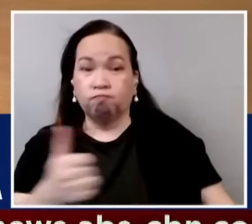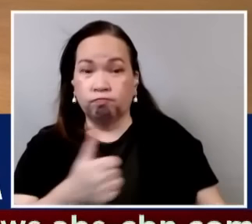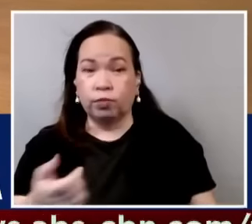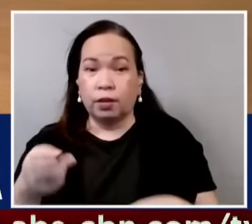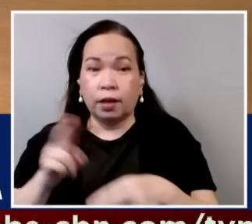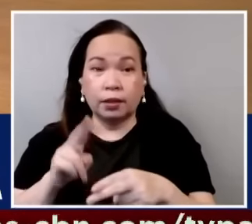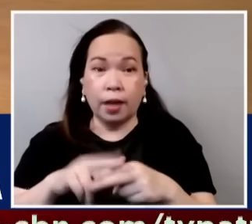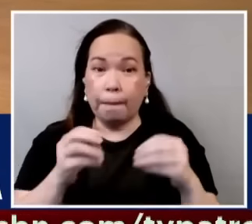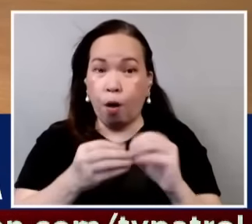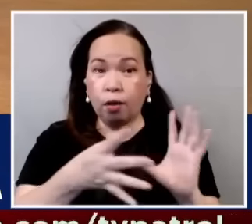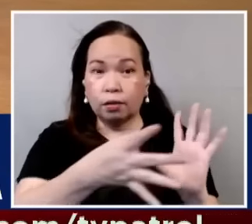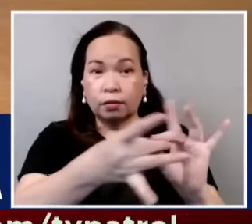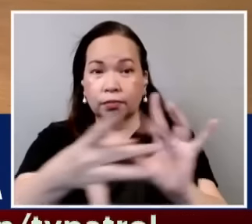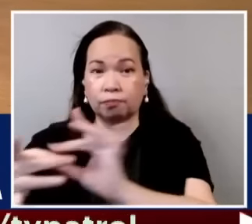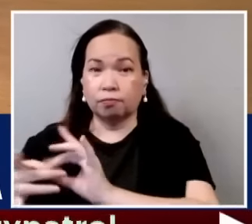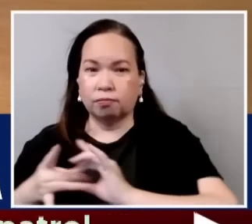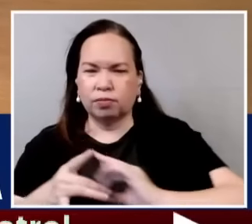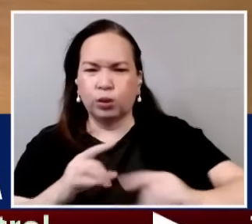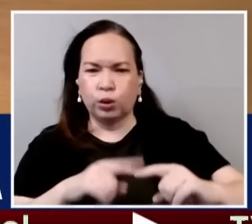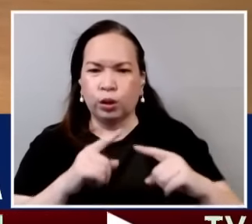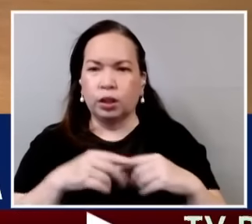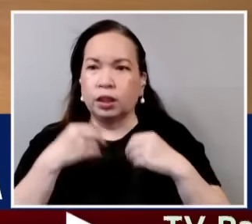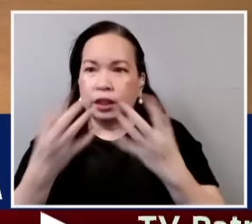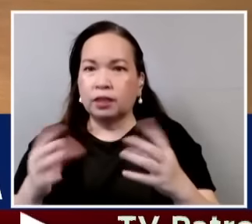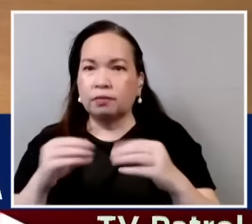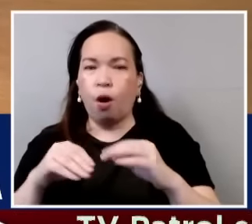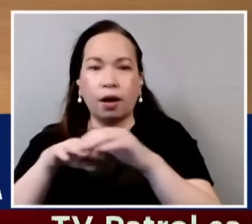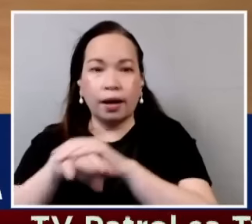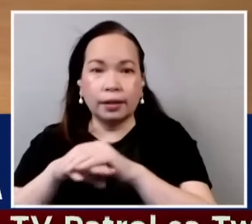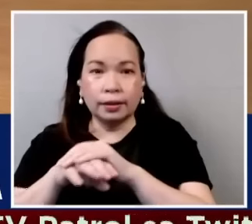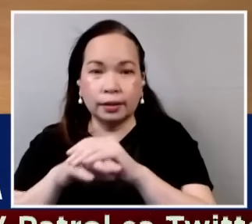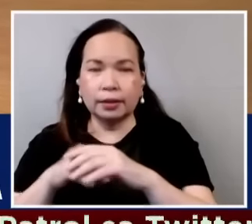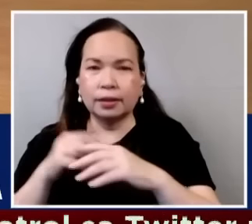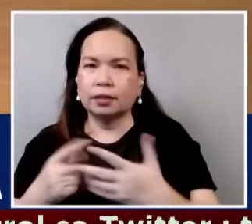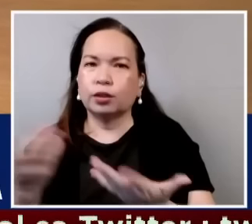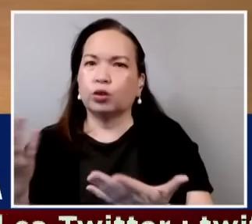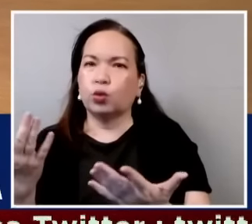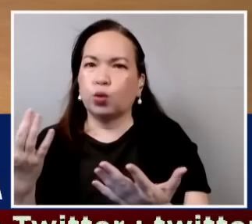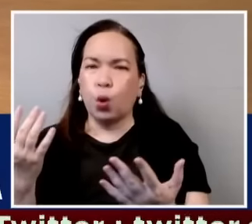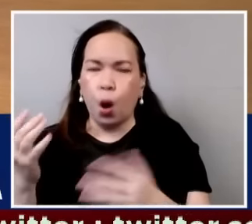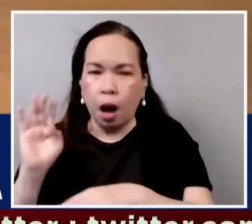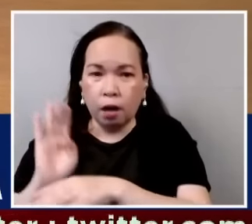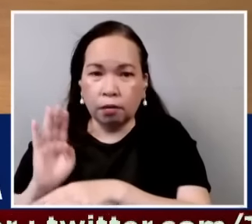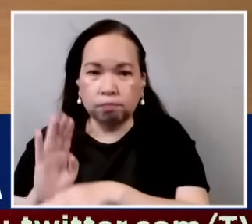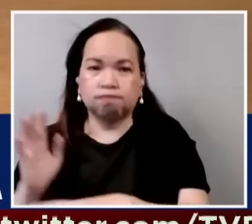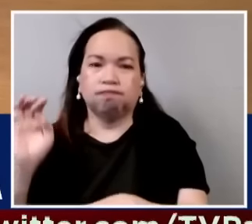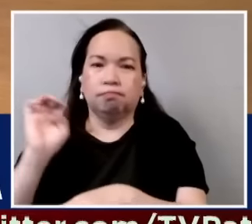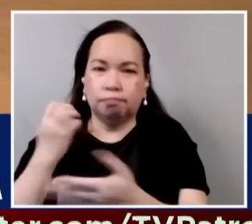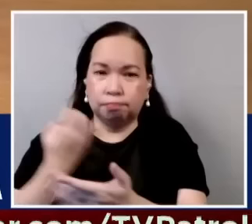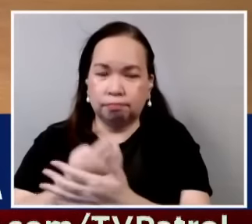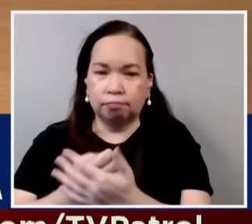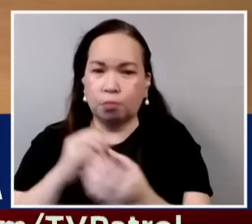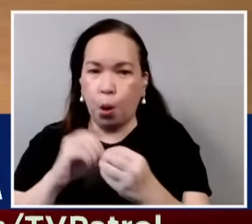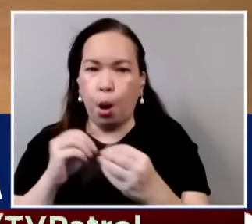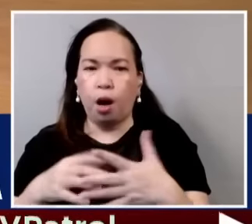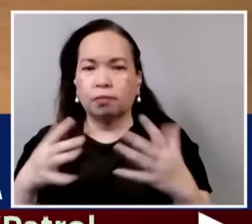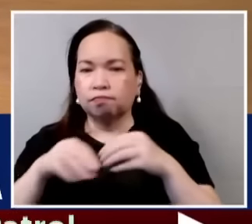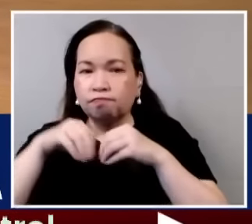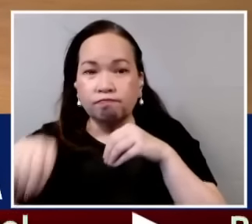interconnected. This network will provide access and passage to vital and bustling economic markets, such as agriculture